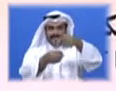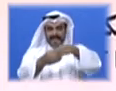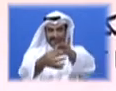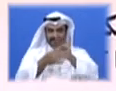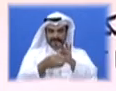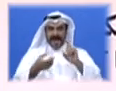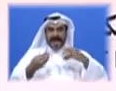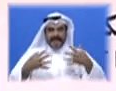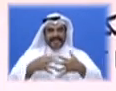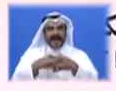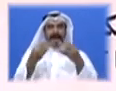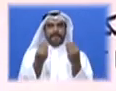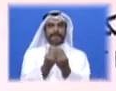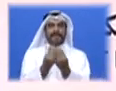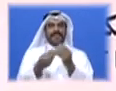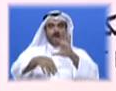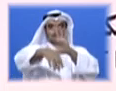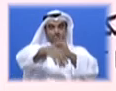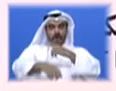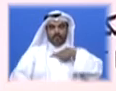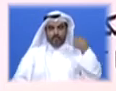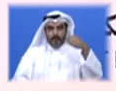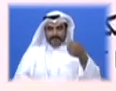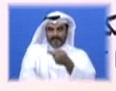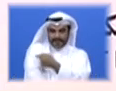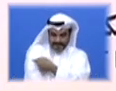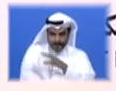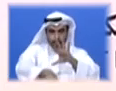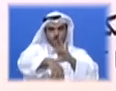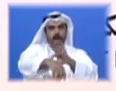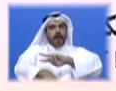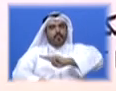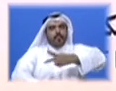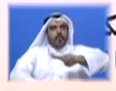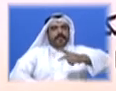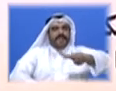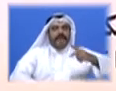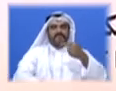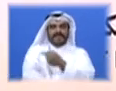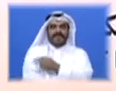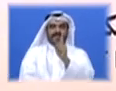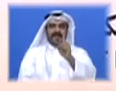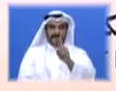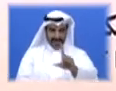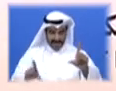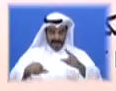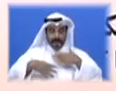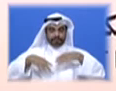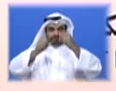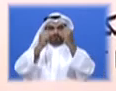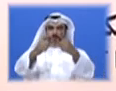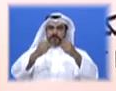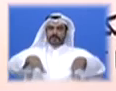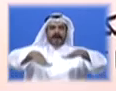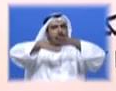واللقاء المثمر بين كافة الكوادر الطبية العاملة في مختلف الأجنحة الصحية. الأجواء